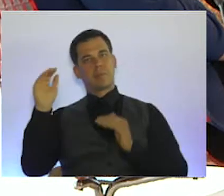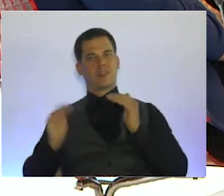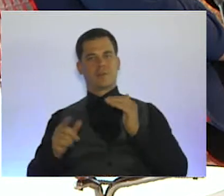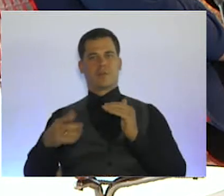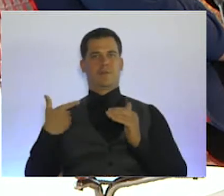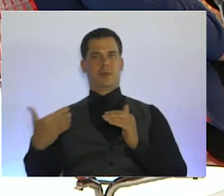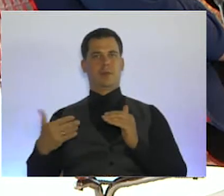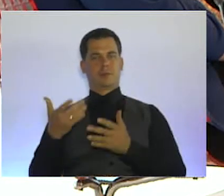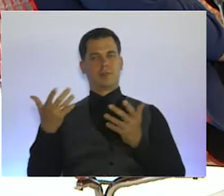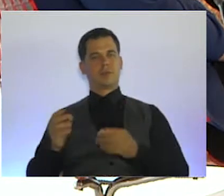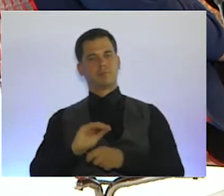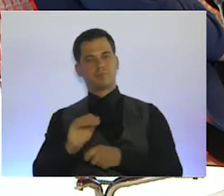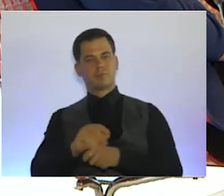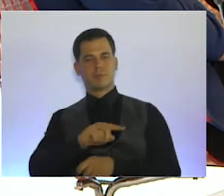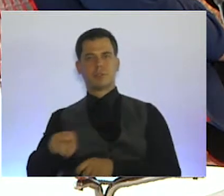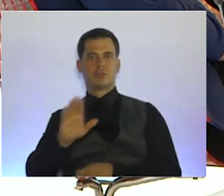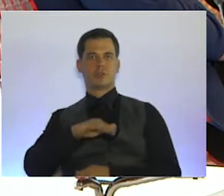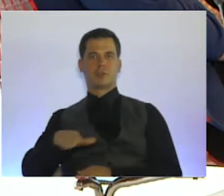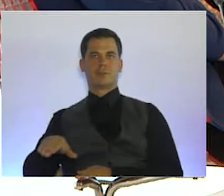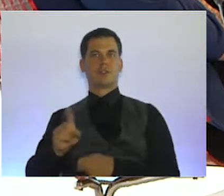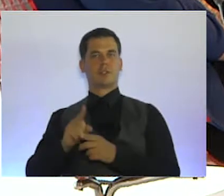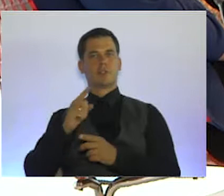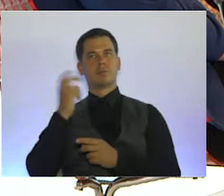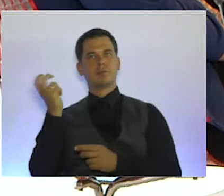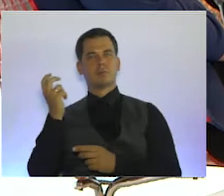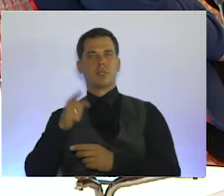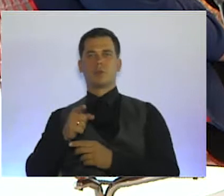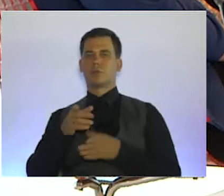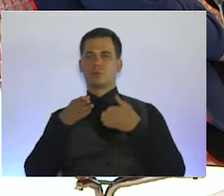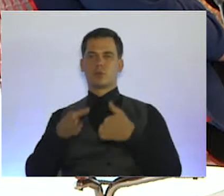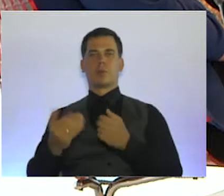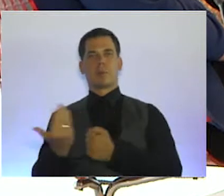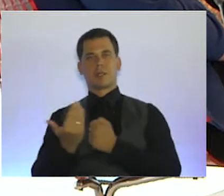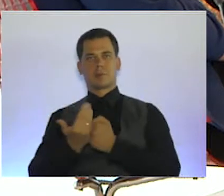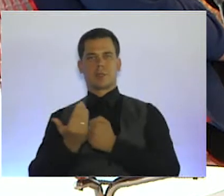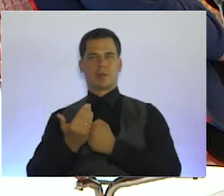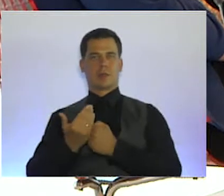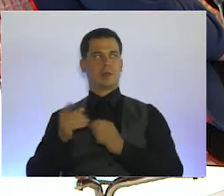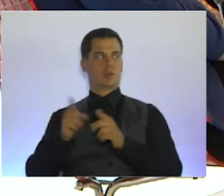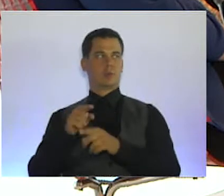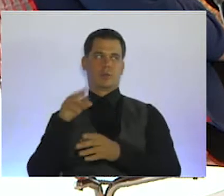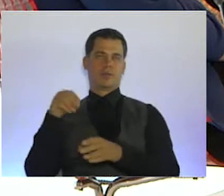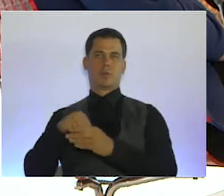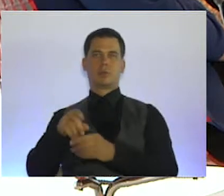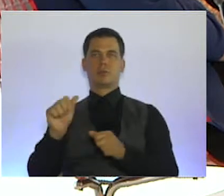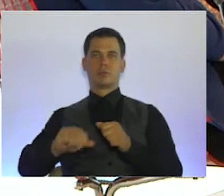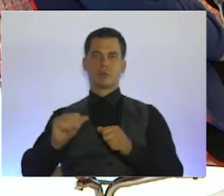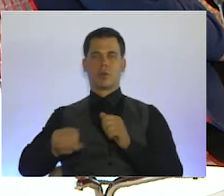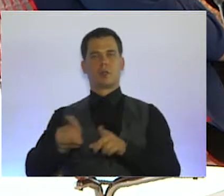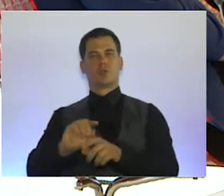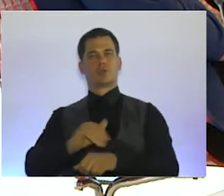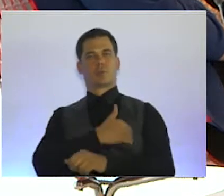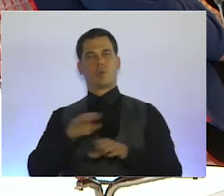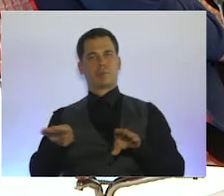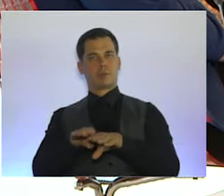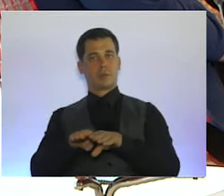żeby wykształcić, zainteresować przedmiotami ścisłymi dzieciaki, a więc dzieje się to rzeczywiście na polu już przedszkola, szkół